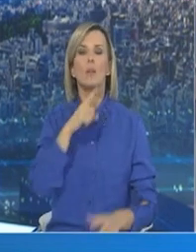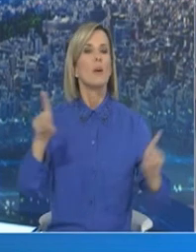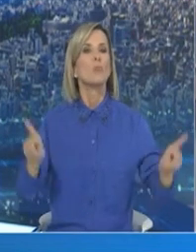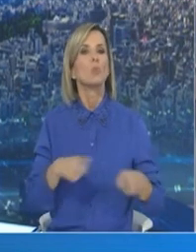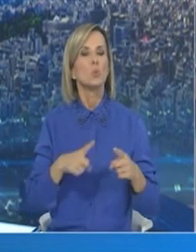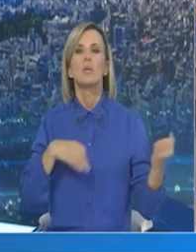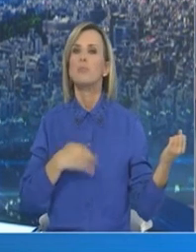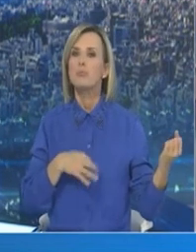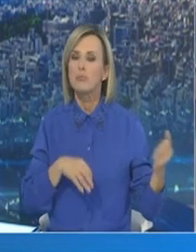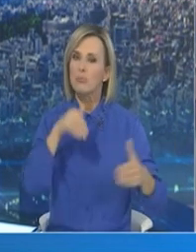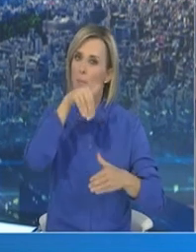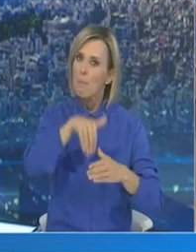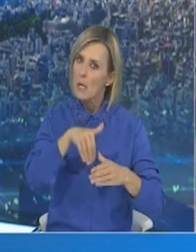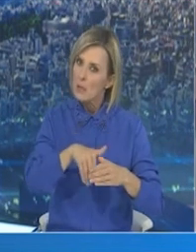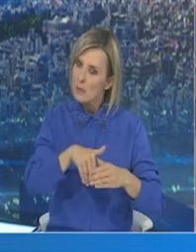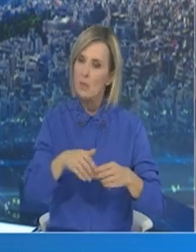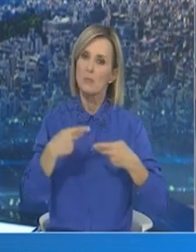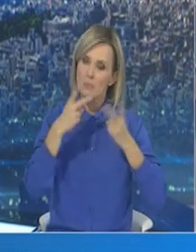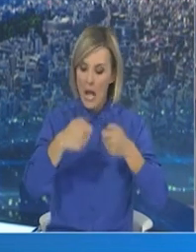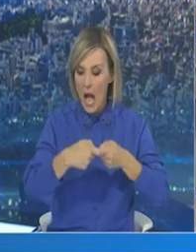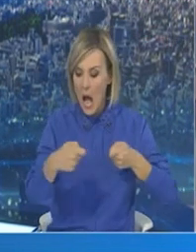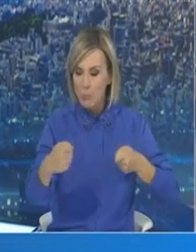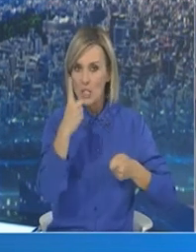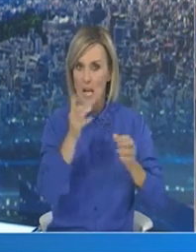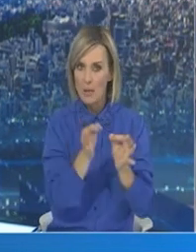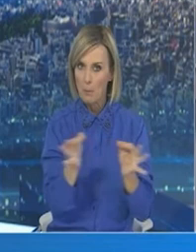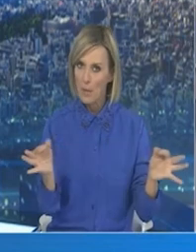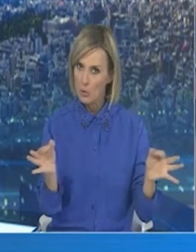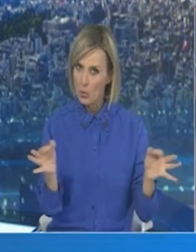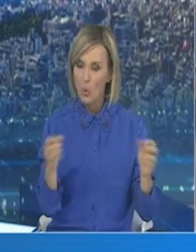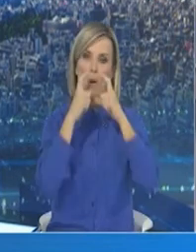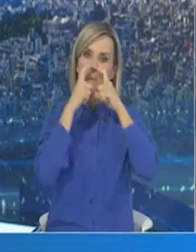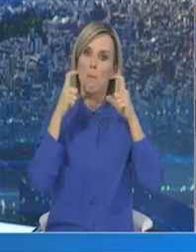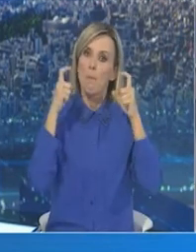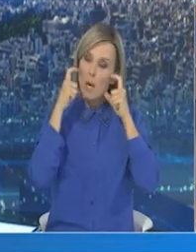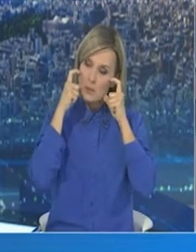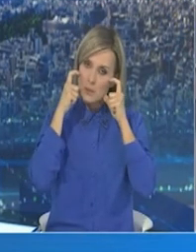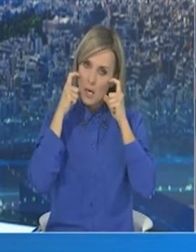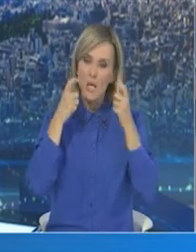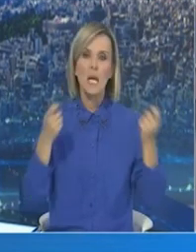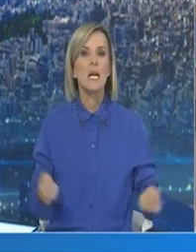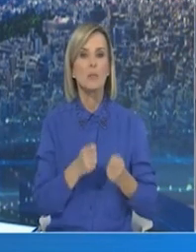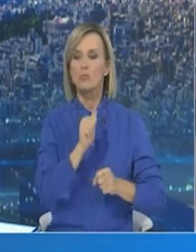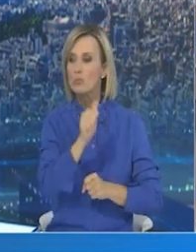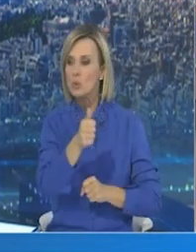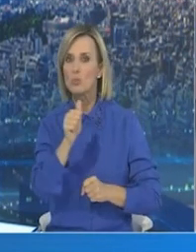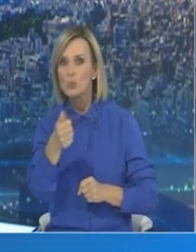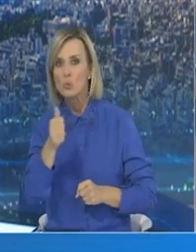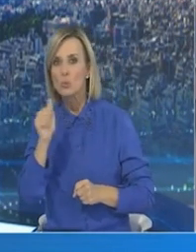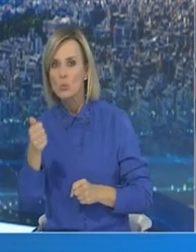υπολείπων ευρωπαϊκών χωρών, να μπορούν να έχουν απόσταση μεταξύ τους 1 μέτρο, φορώντας τη μάσκα τους και χρησιμοποιώντας ο καθένας το δικό του